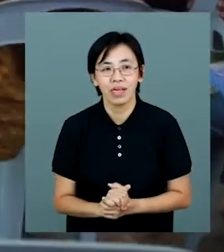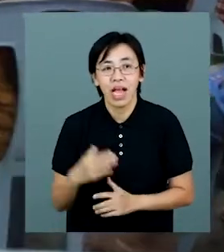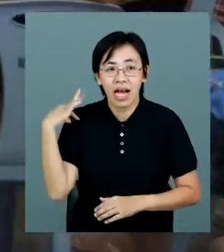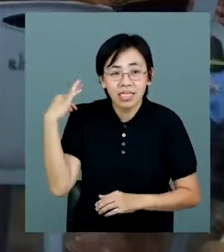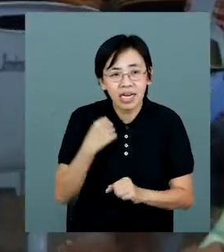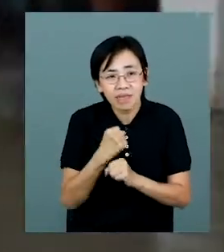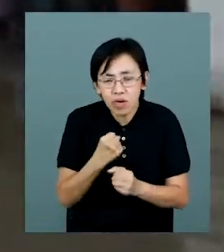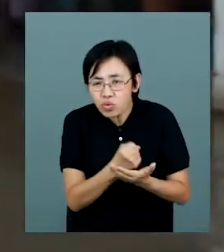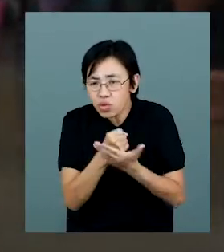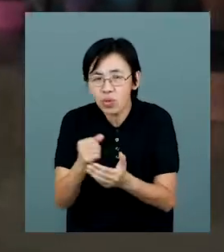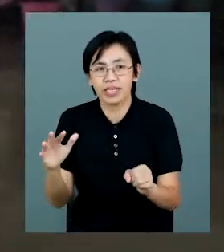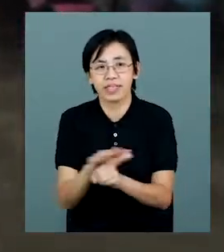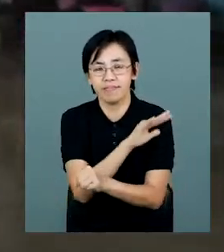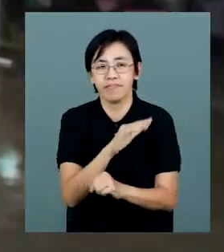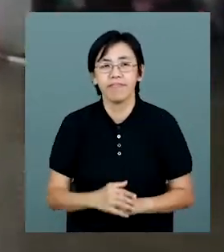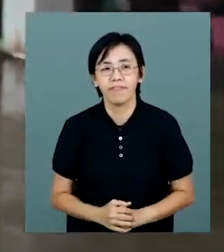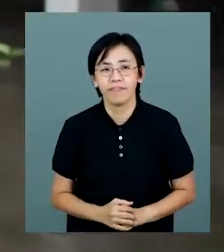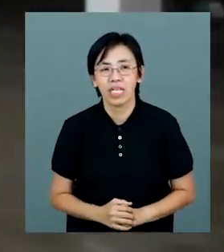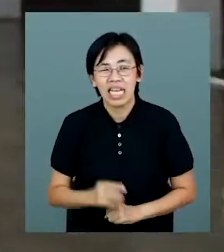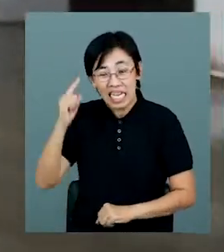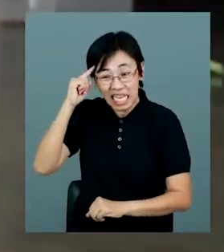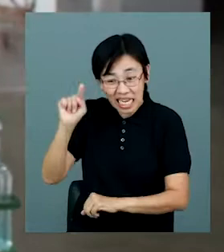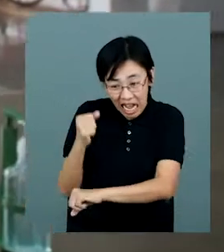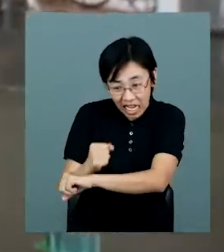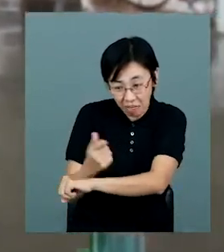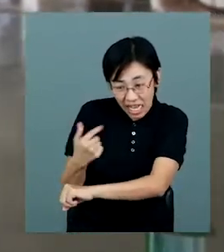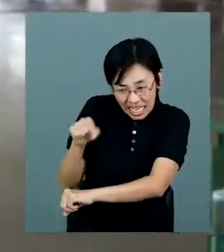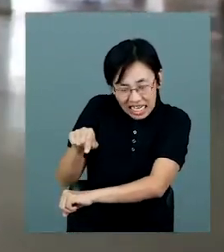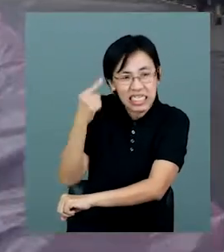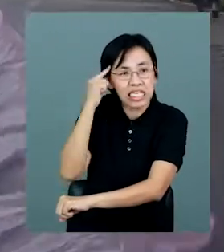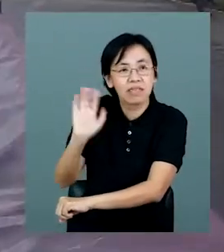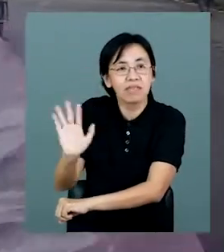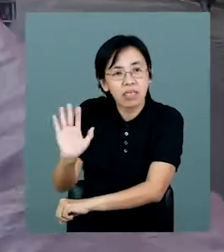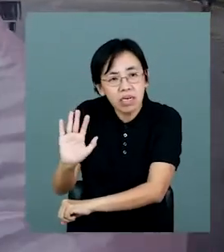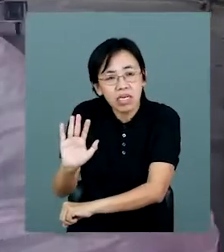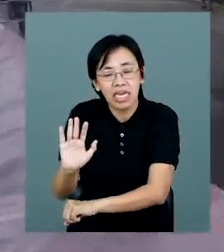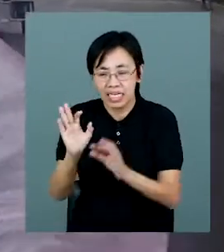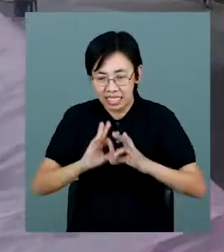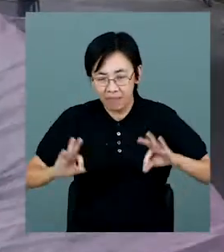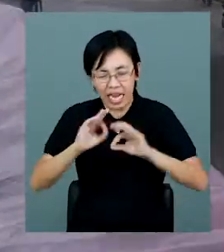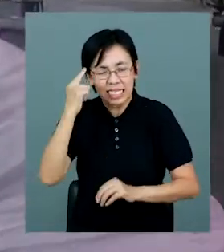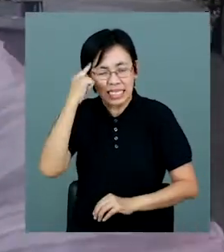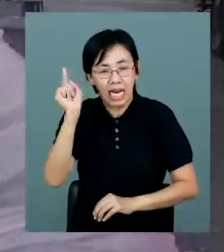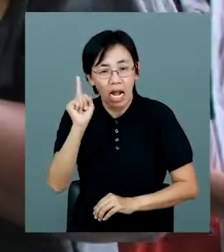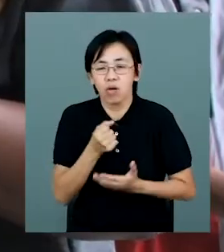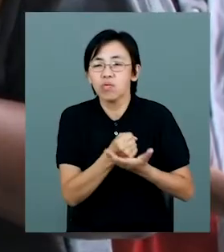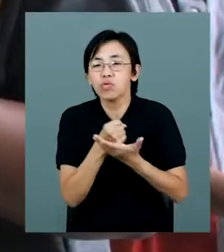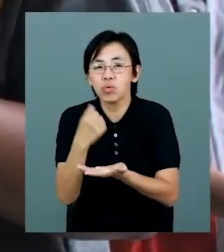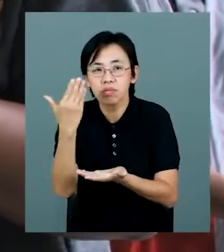าเรื่องของช่วยเหลือผมช่วยเหลือเต็มที่อยู่แล้วครับไม่ได้คิดถึงค่าตอบแทนตรงนี้ครับอีกส่วนนึงก็คือไปช่วยก่อนแ